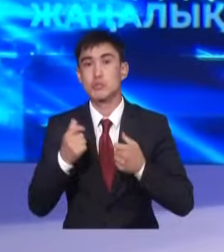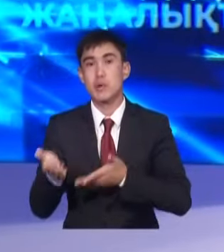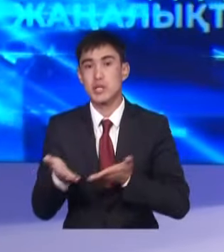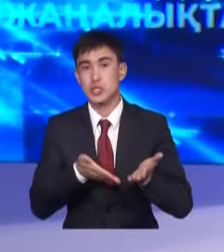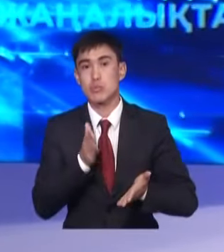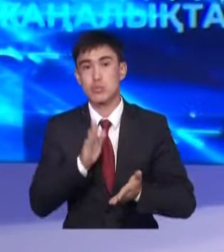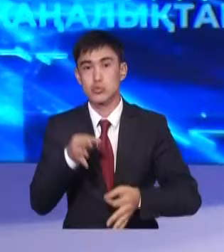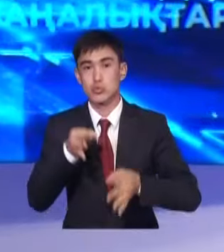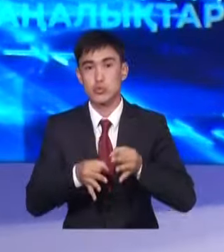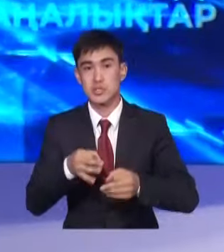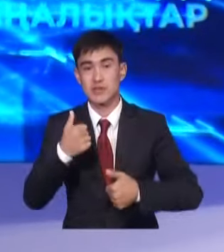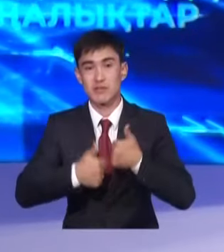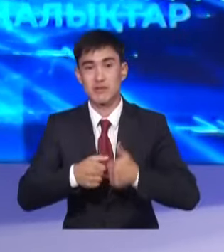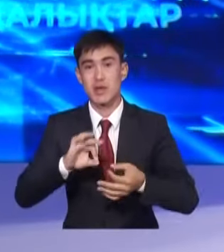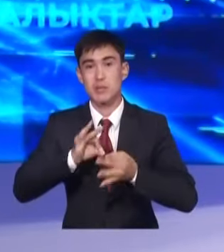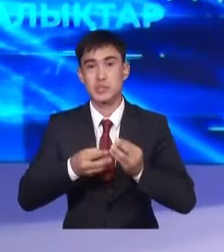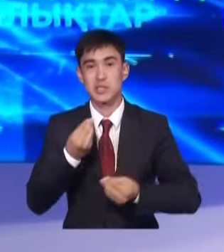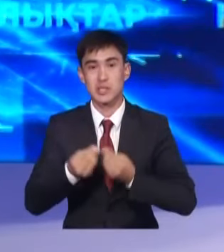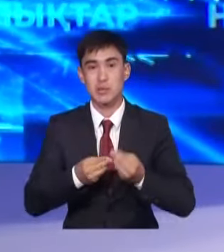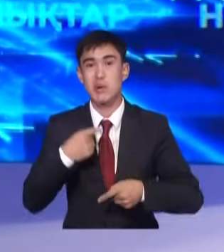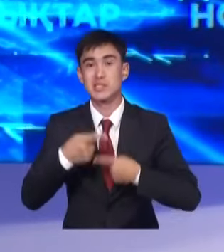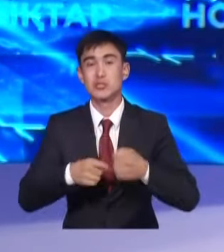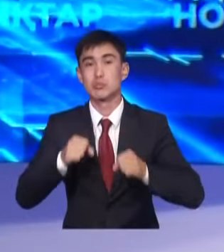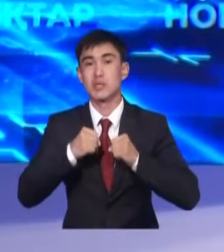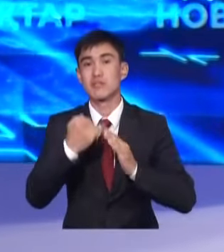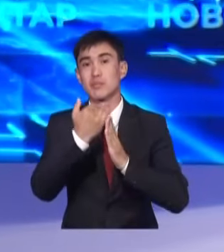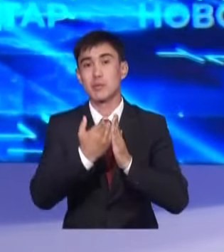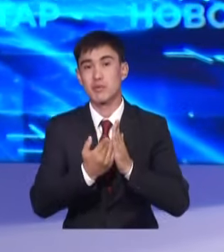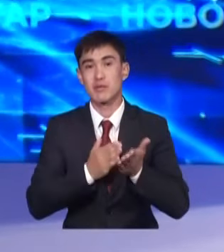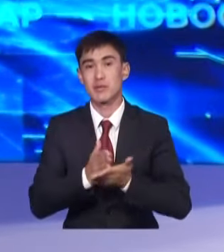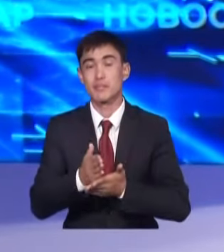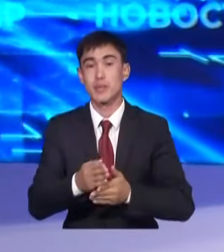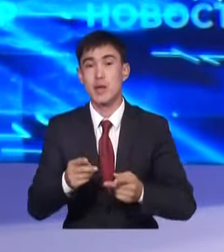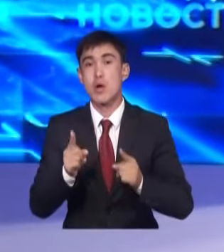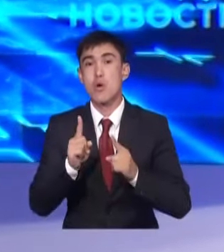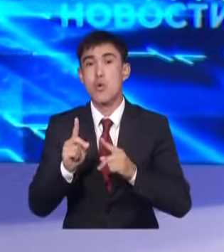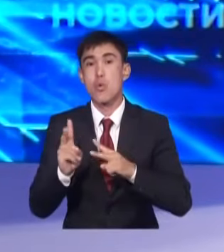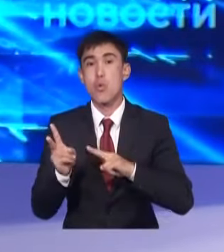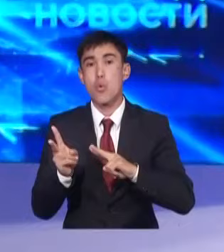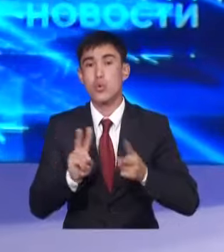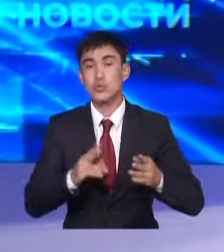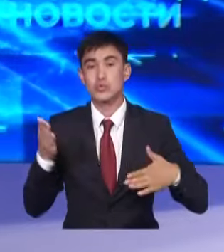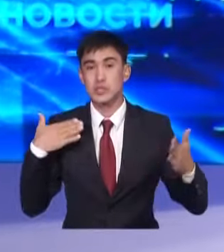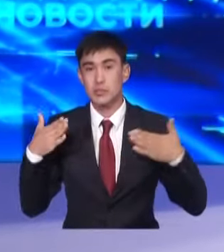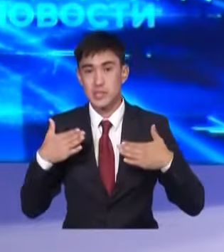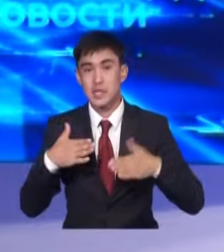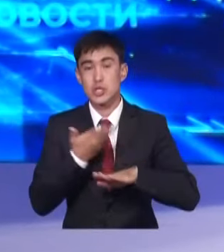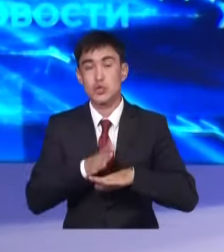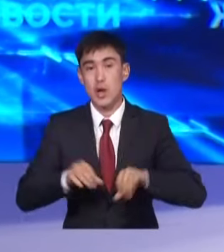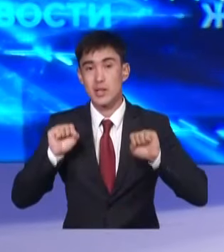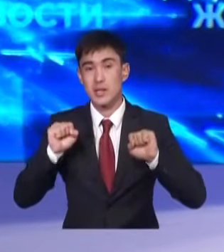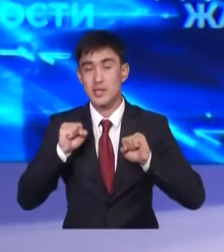получившие приглашение будут судить соревнования на Олимпийских играх по следующим спортивным направлениям художественная гимнастика тяжёлая